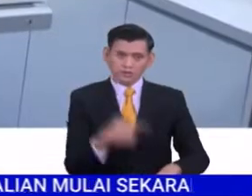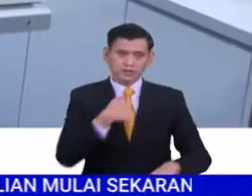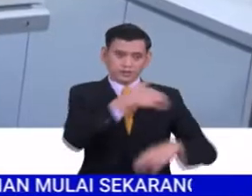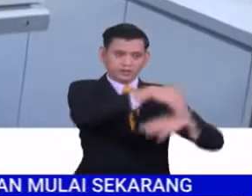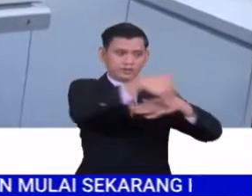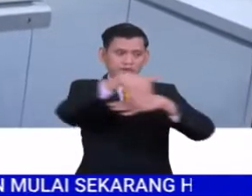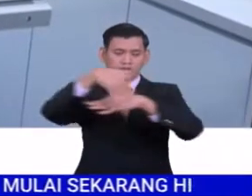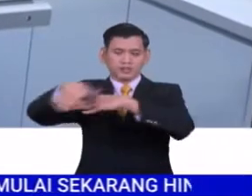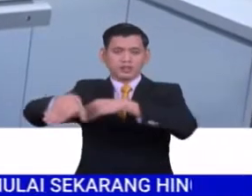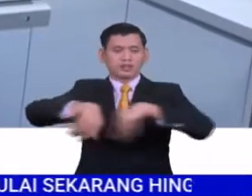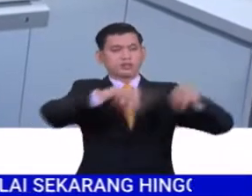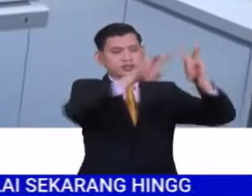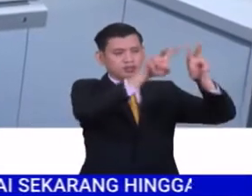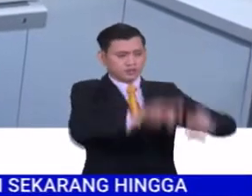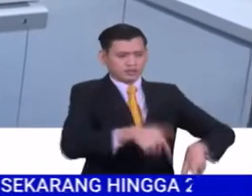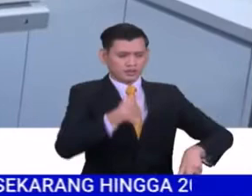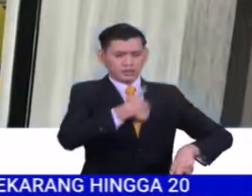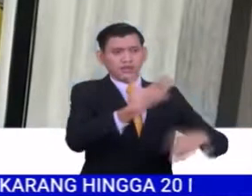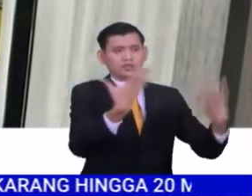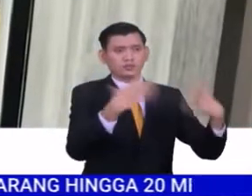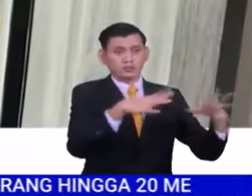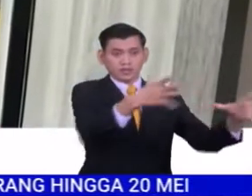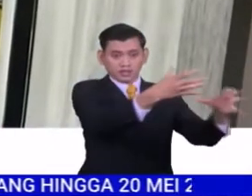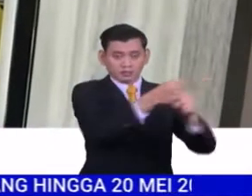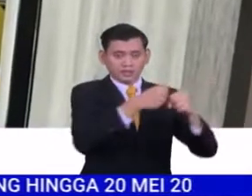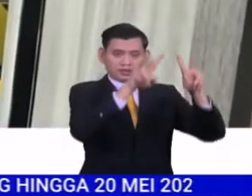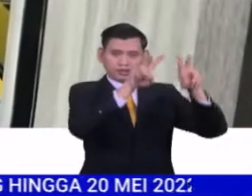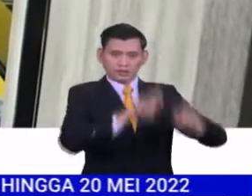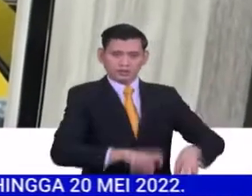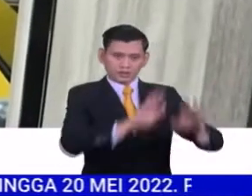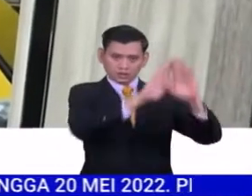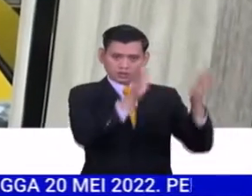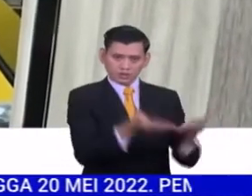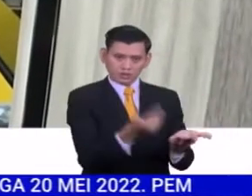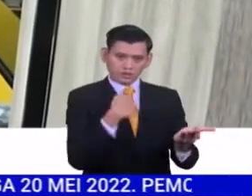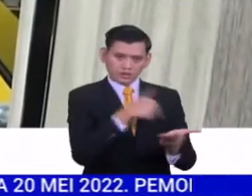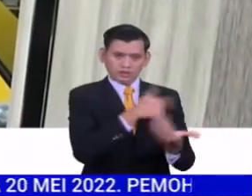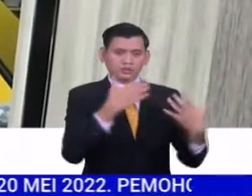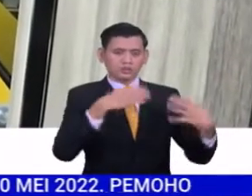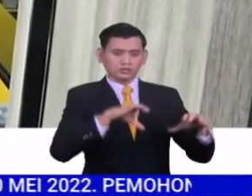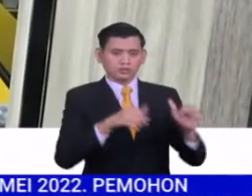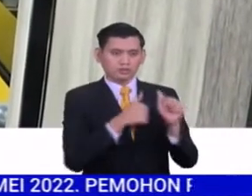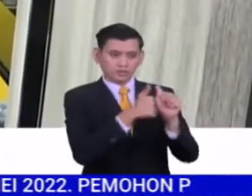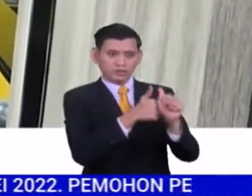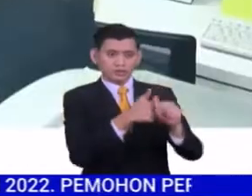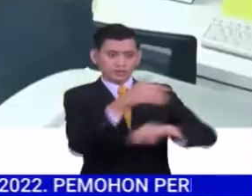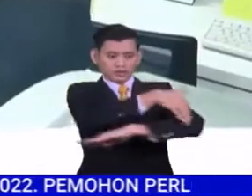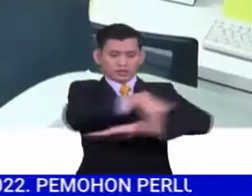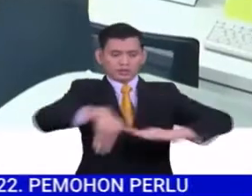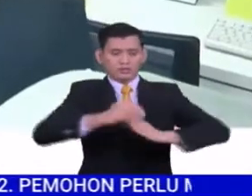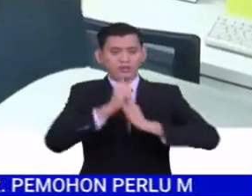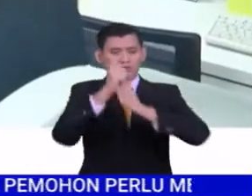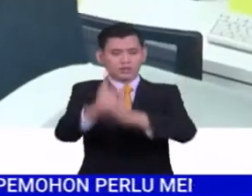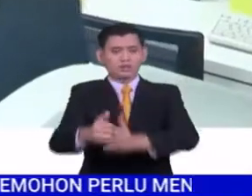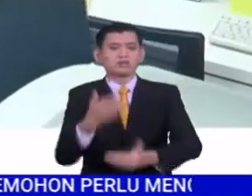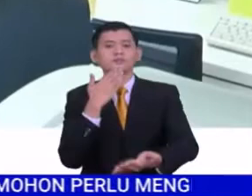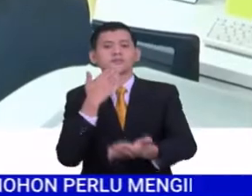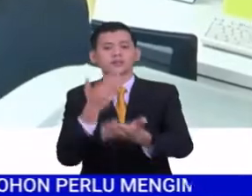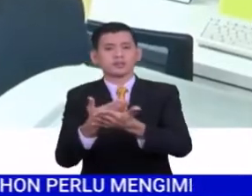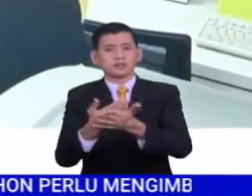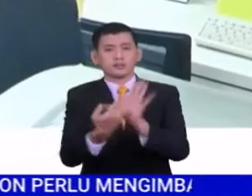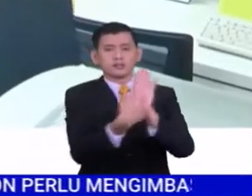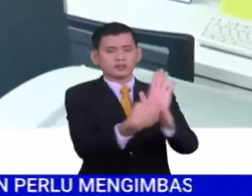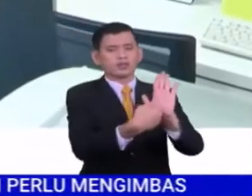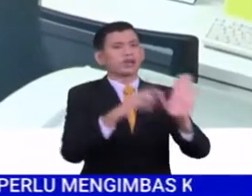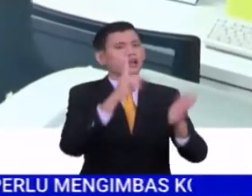kajian-kajian di dunia lah. Dan kita ambil guideline yang terbaik, evidence-based, menunjukkan